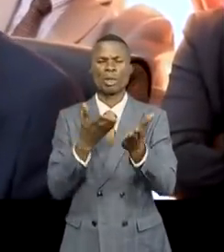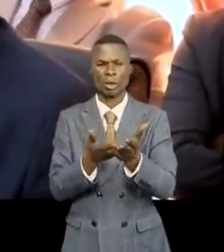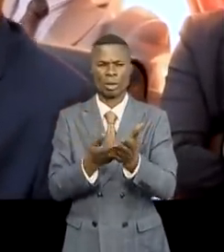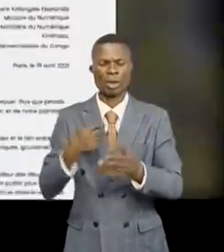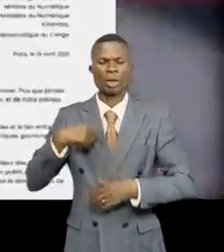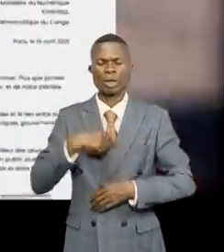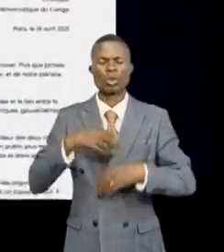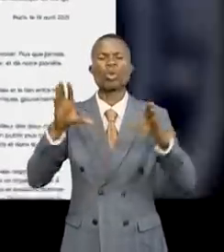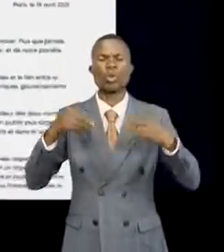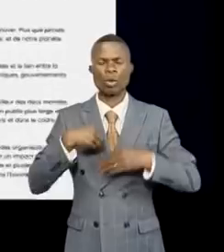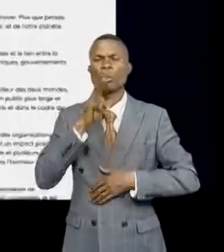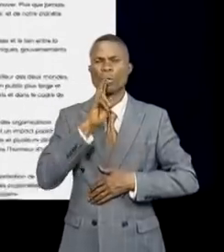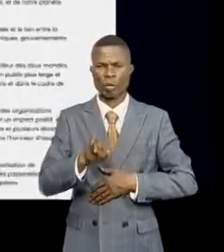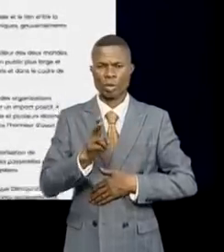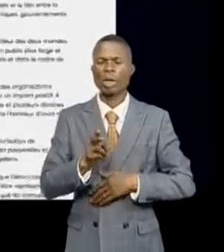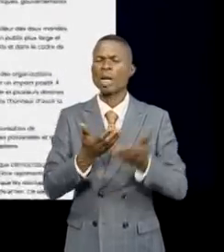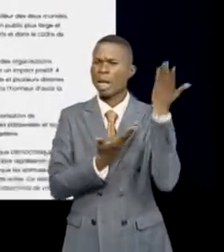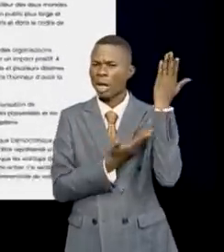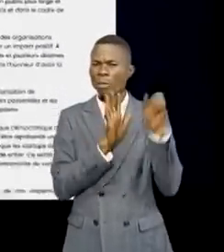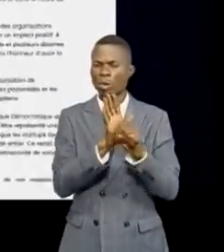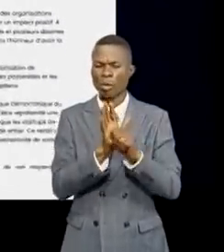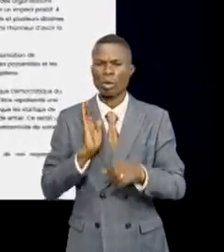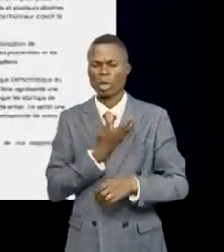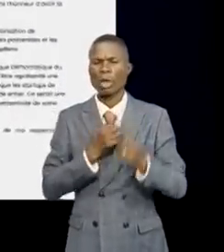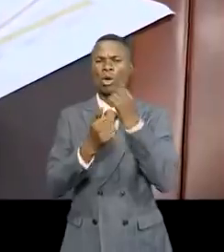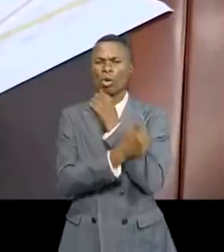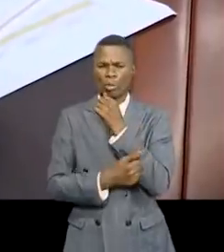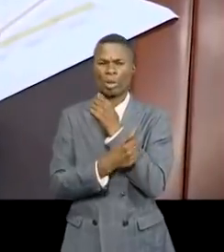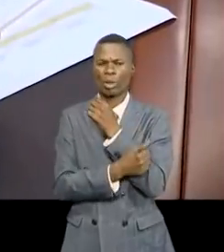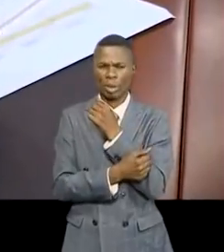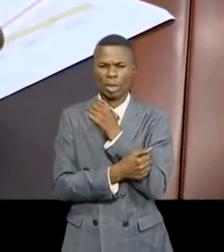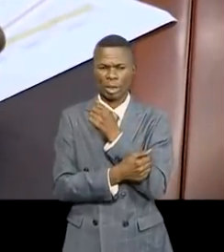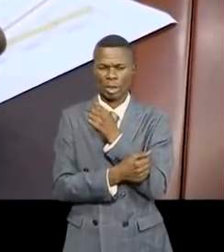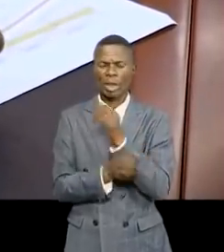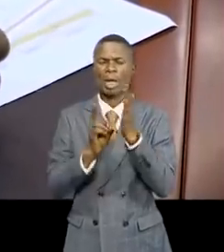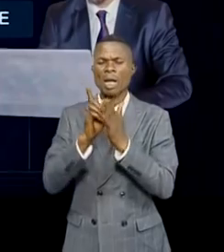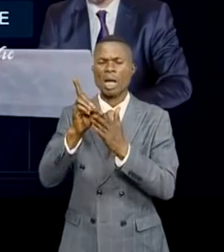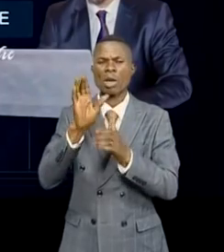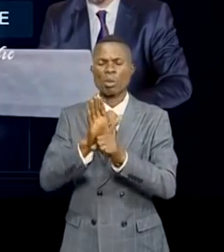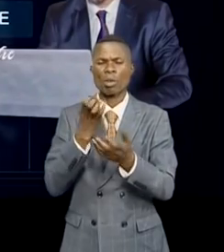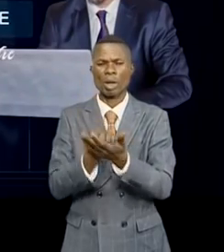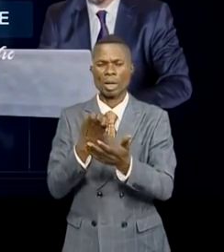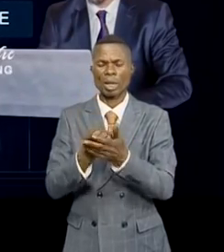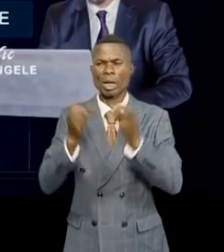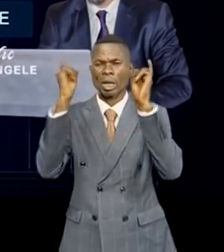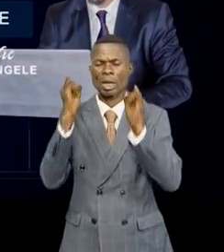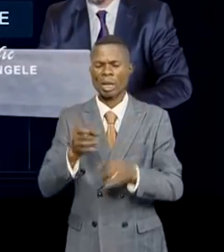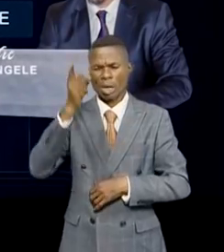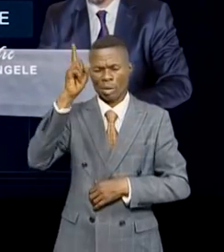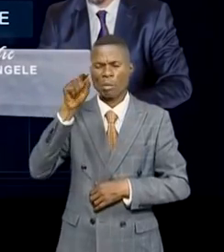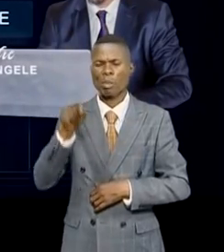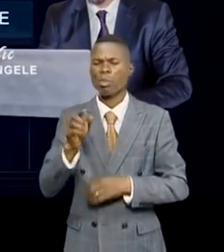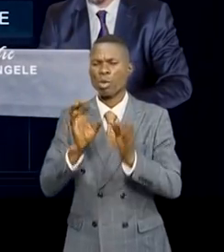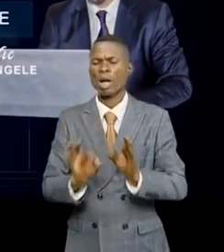sommes convaincus qu'il serait intéressant pour la République démocratique du Congo qui a fait du développement de l'économie numérique une priorité